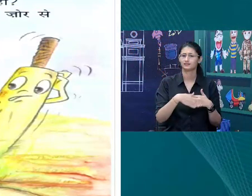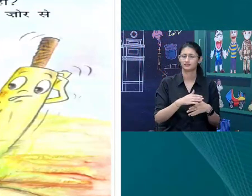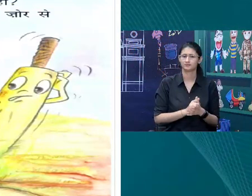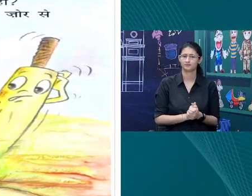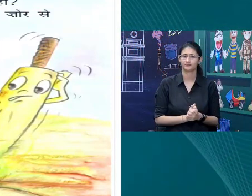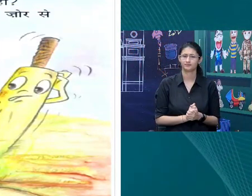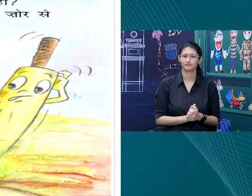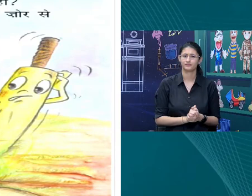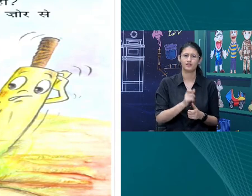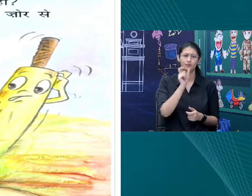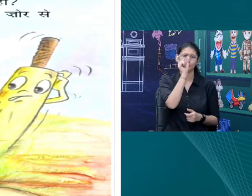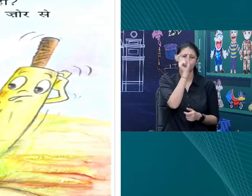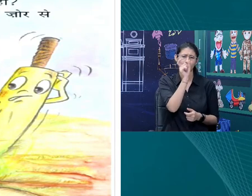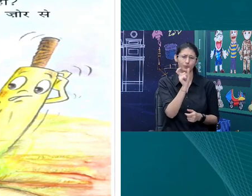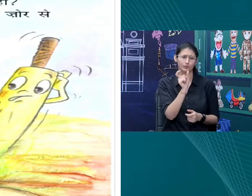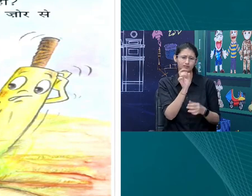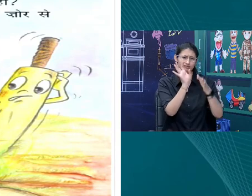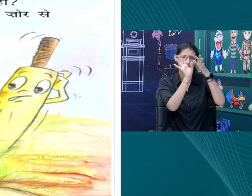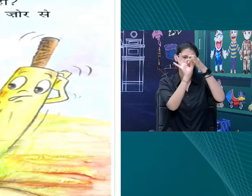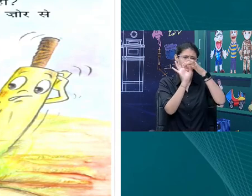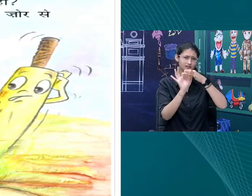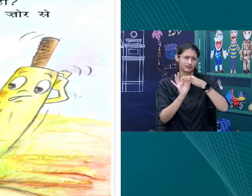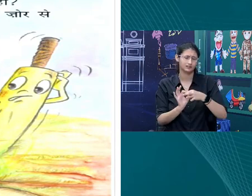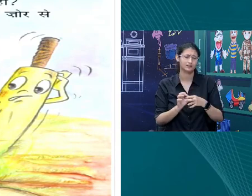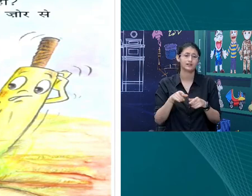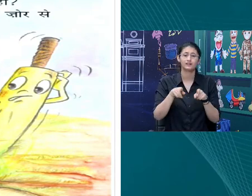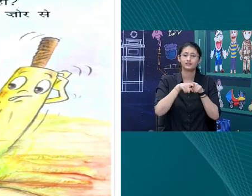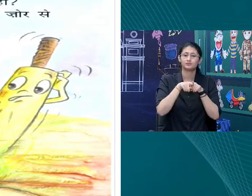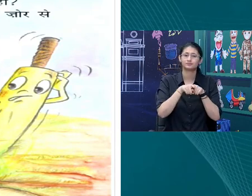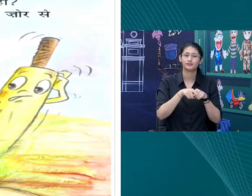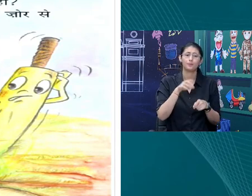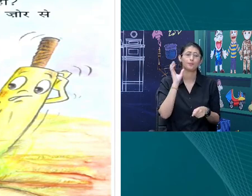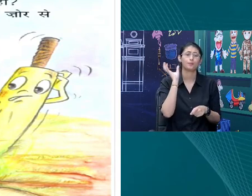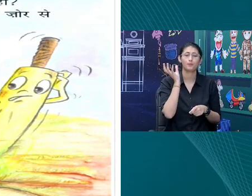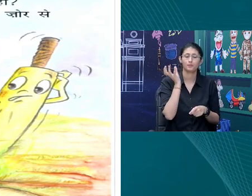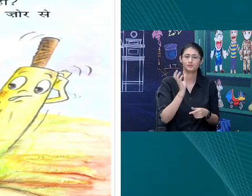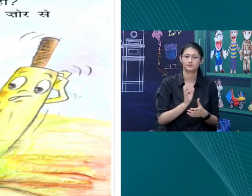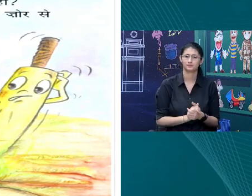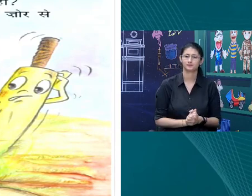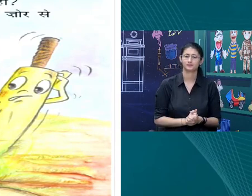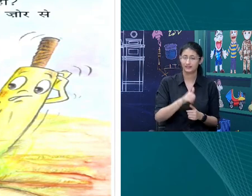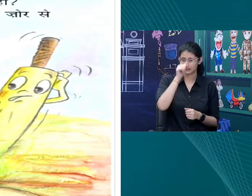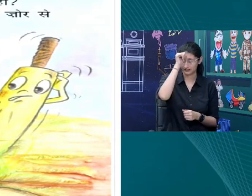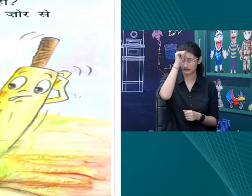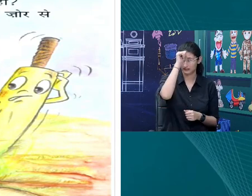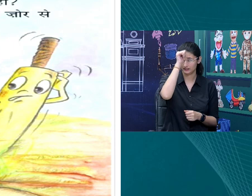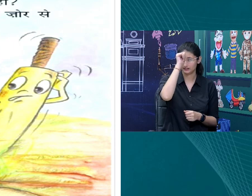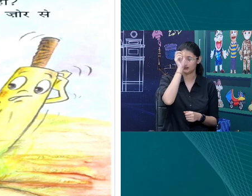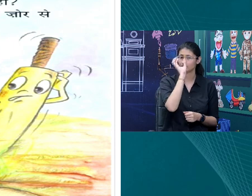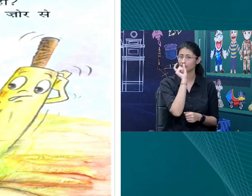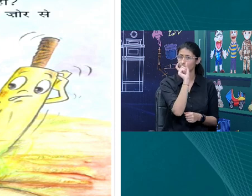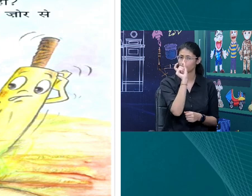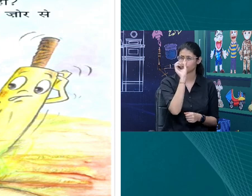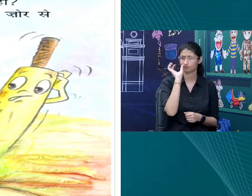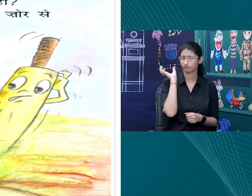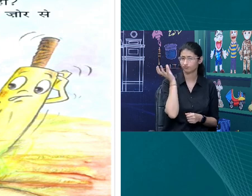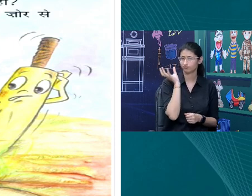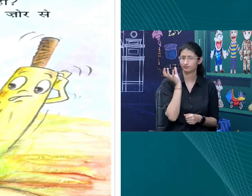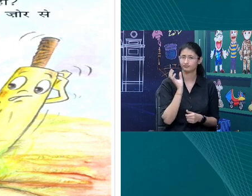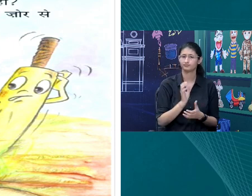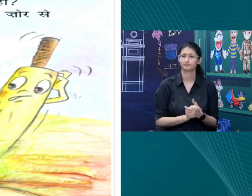जो एक सी हैं जैसे की गेंद गेंद में कुछ खास